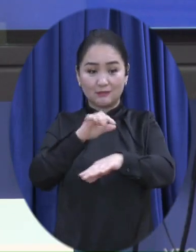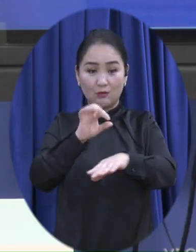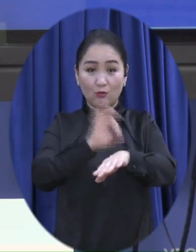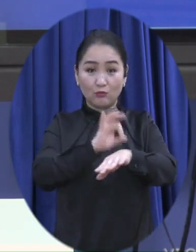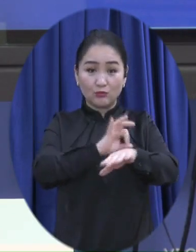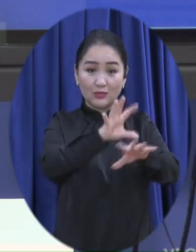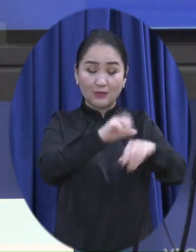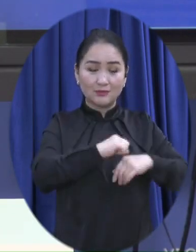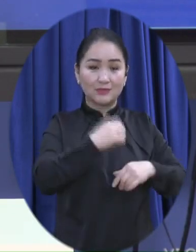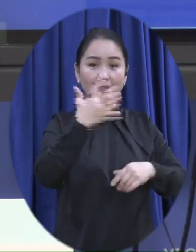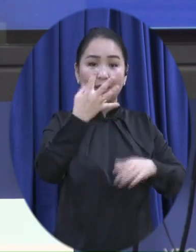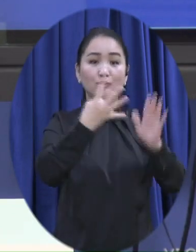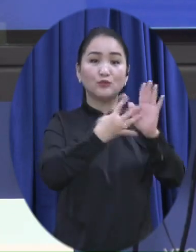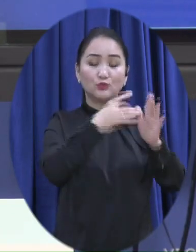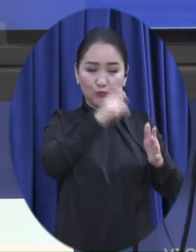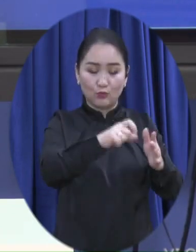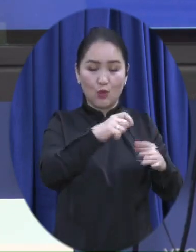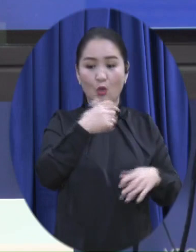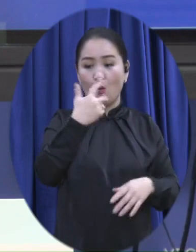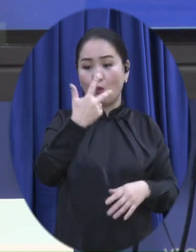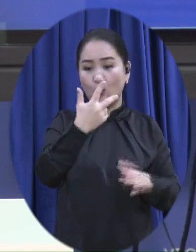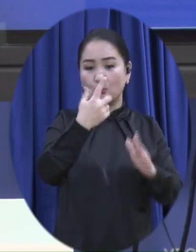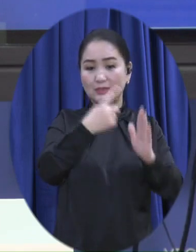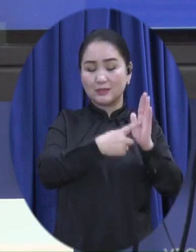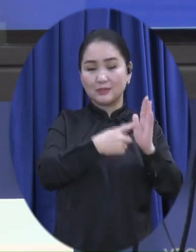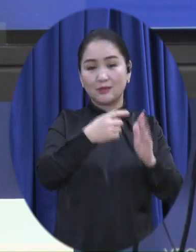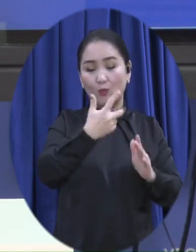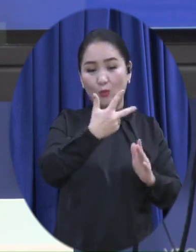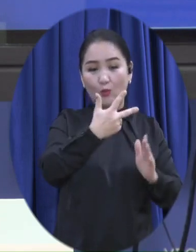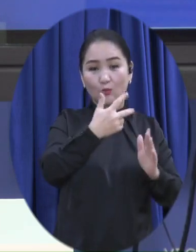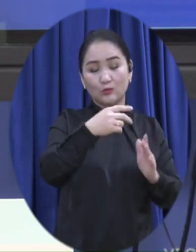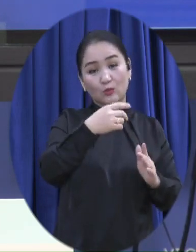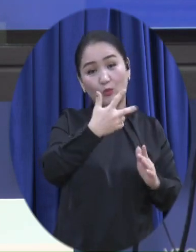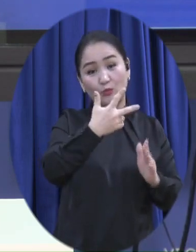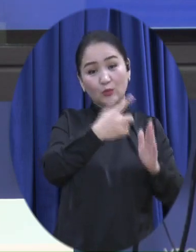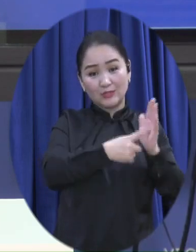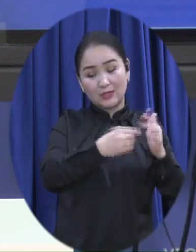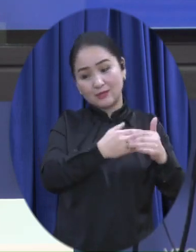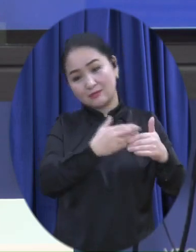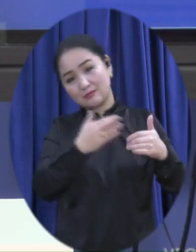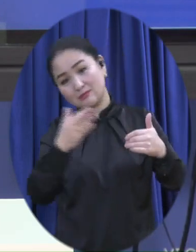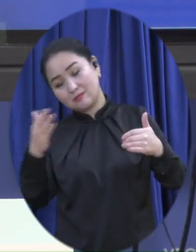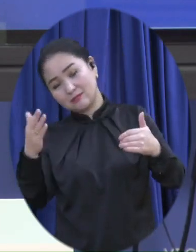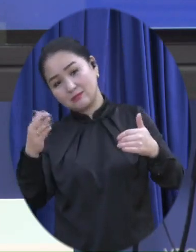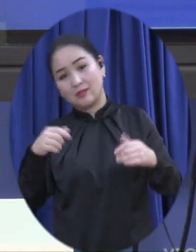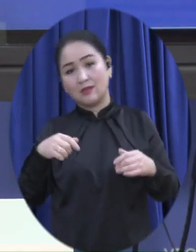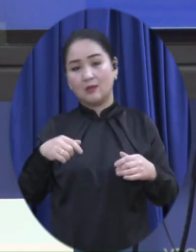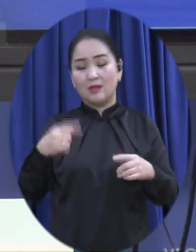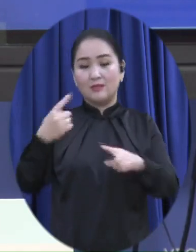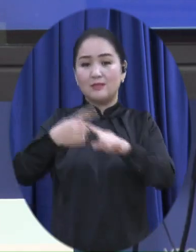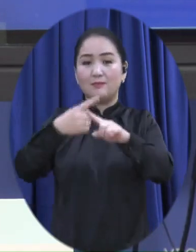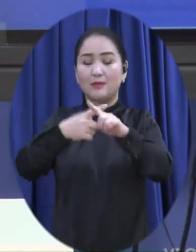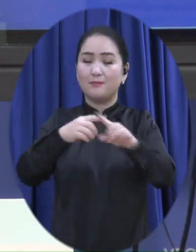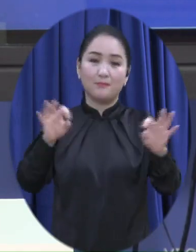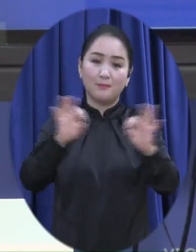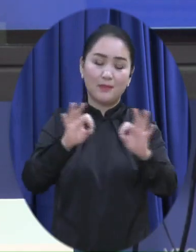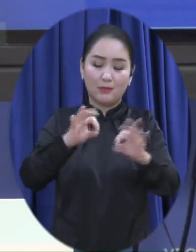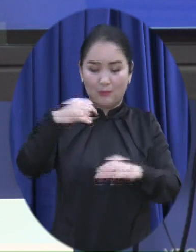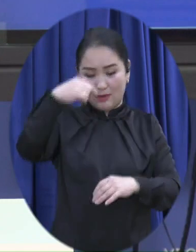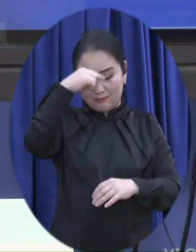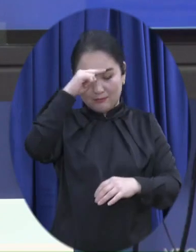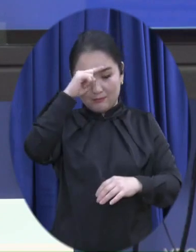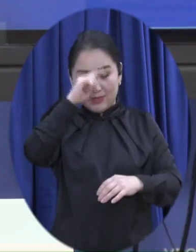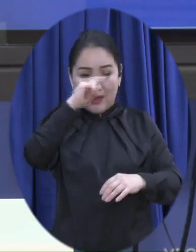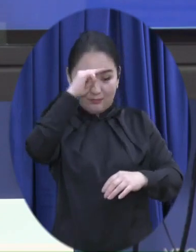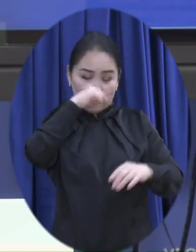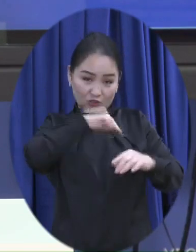бас одоо 3-р сарын 14-нээс 16-наас хойш бол өвчл нэмж бүртгэгдээгүй хүмүүс нь эмчлэгдэж байгаа. За эхний тохиолдол